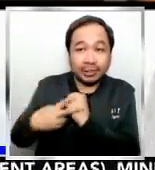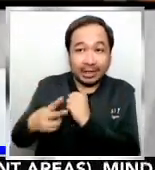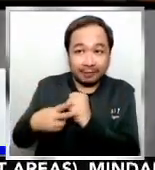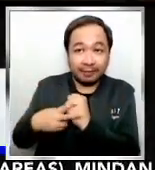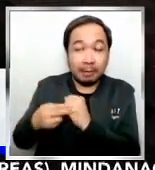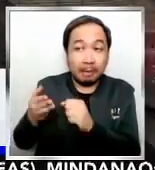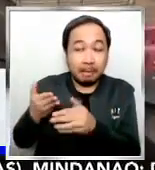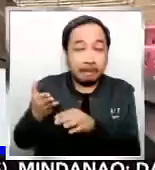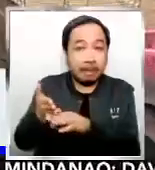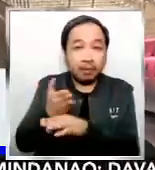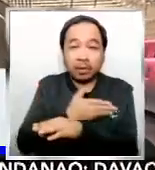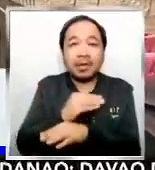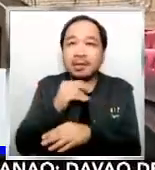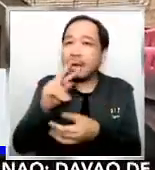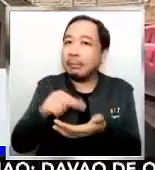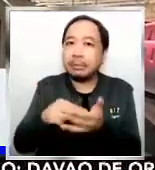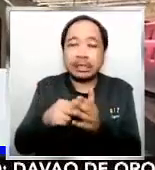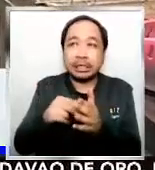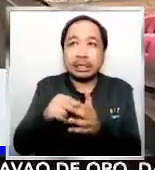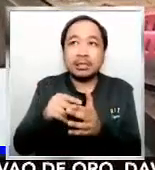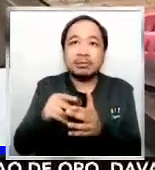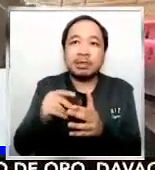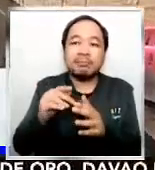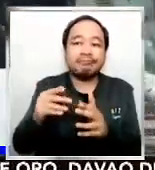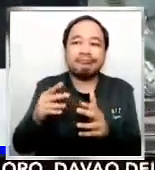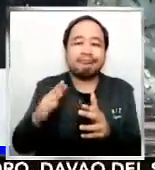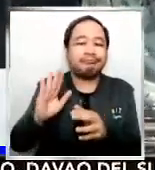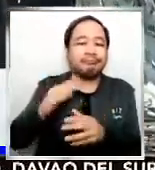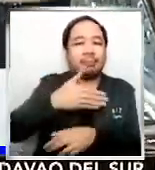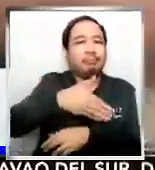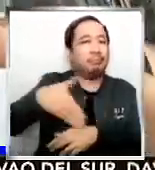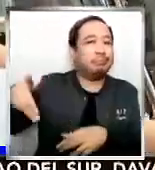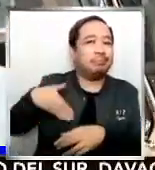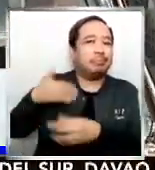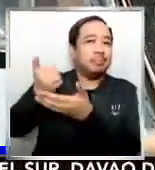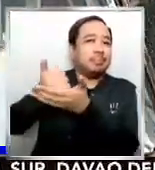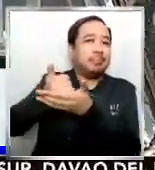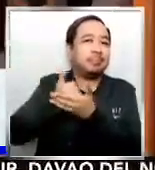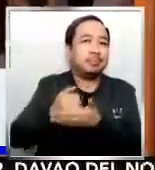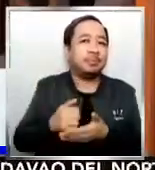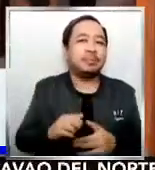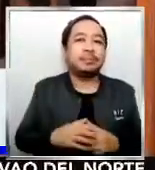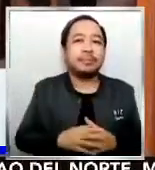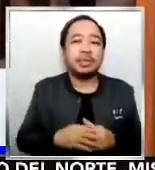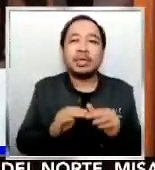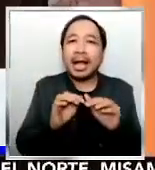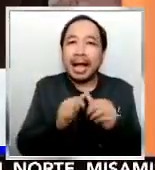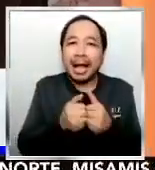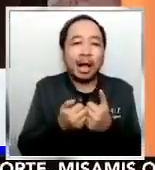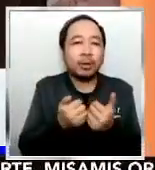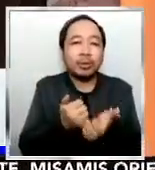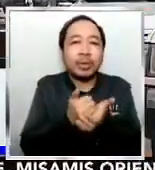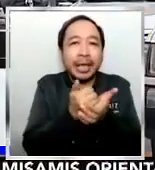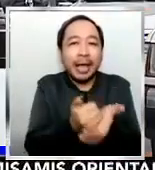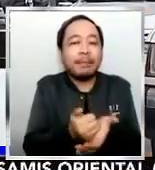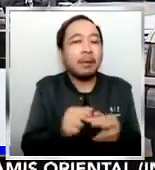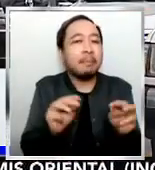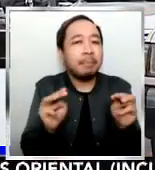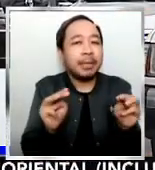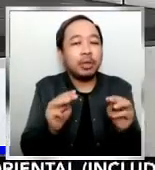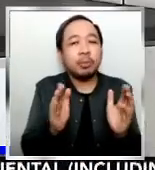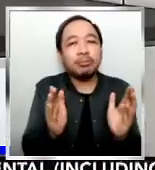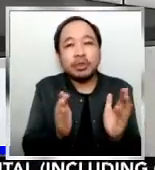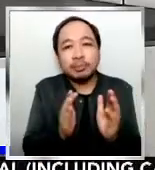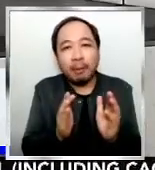ng tulong. Para maibsan ang sakit ng ulo ng mga may-ari ng medium, small and micro enterprises, inilunsad